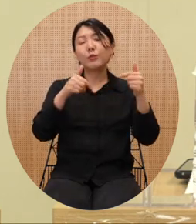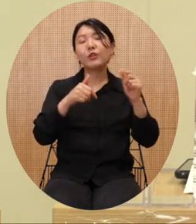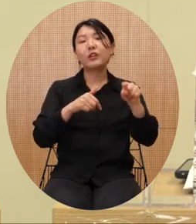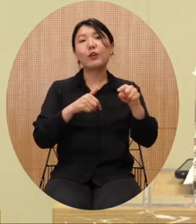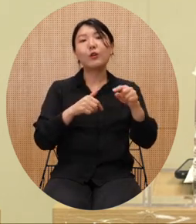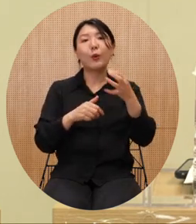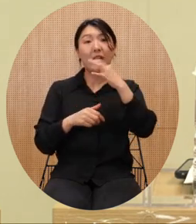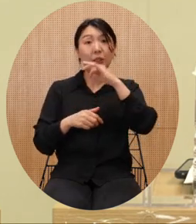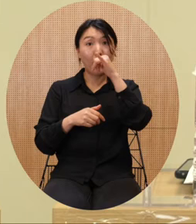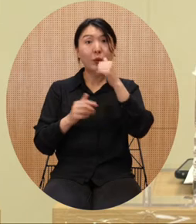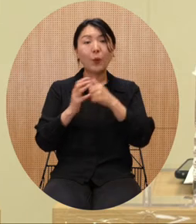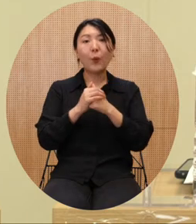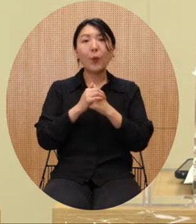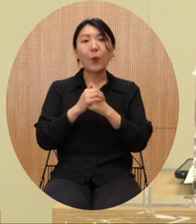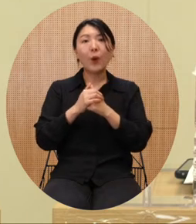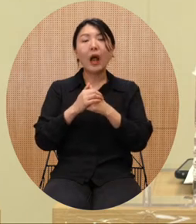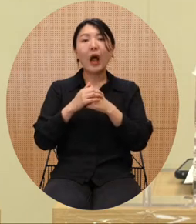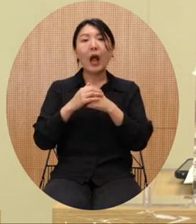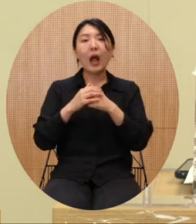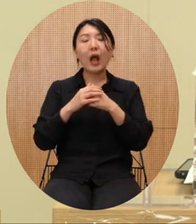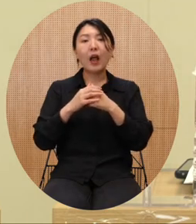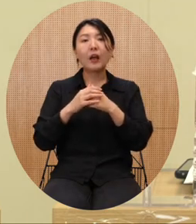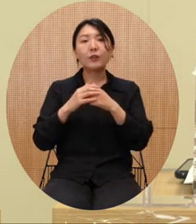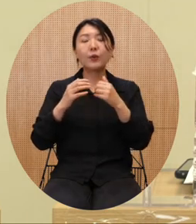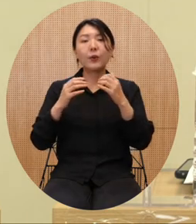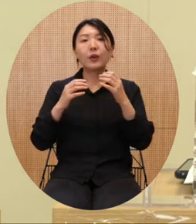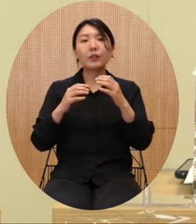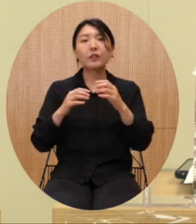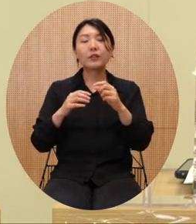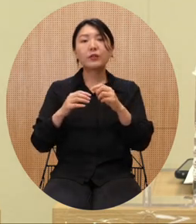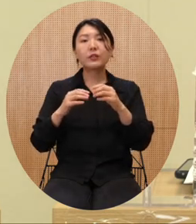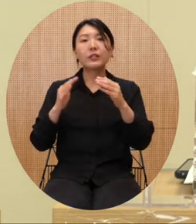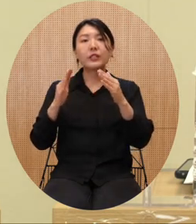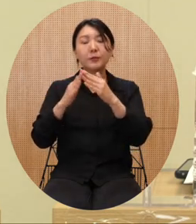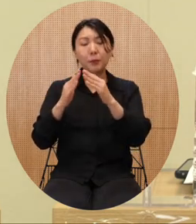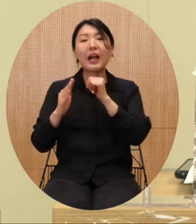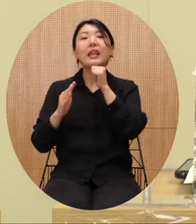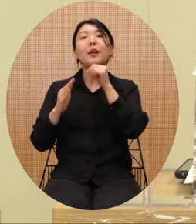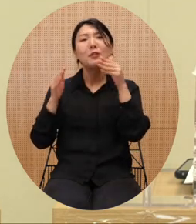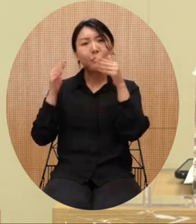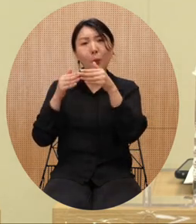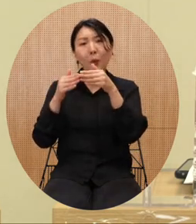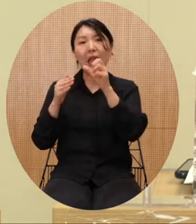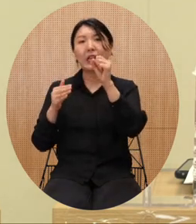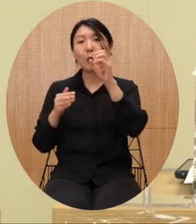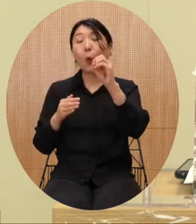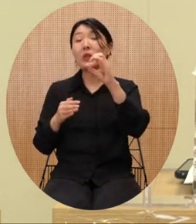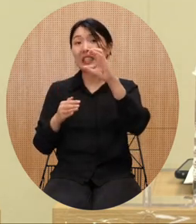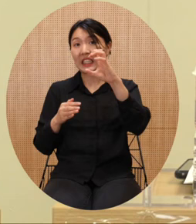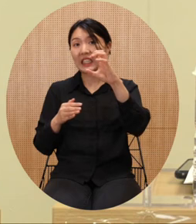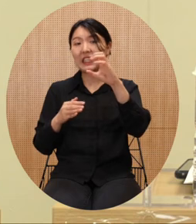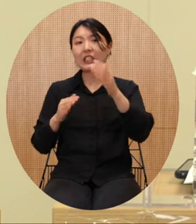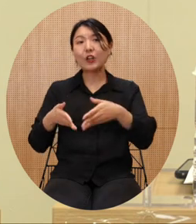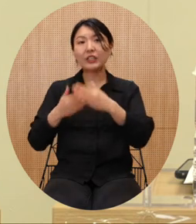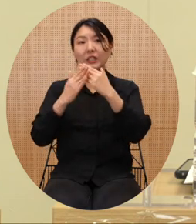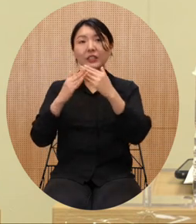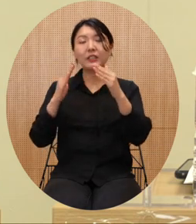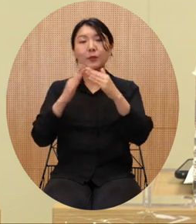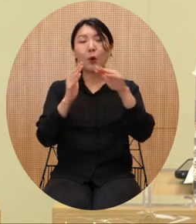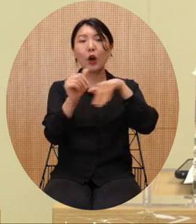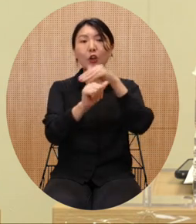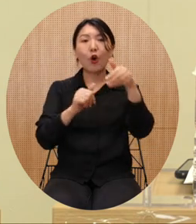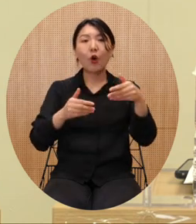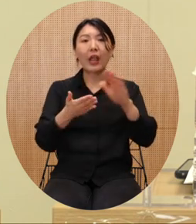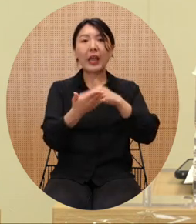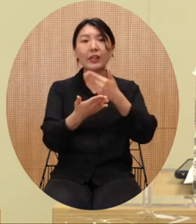제안하고 있는 아동주거급여 대상의 확대와 금액의 상향 조정, 주거빈곤 밀집지역 SOC 설치 및 주거환경